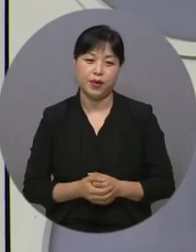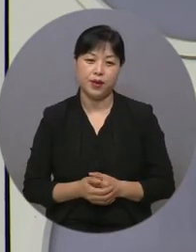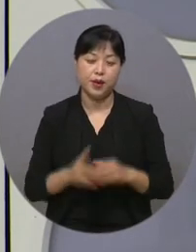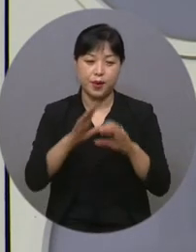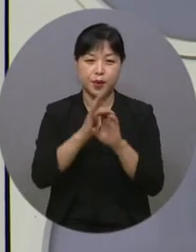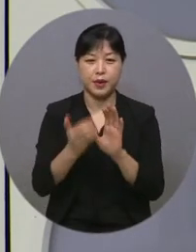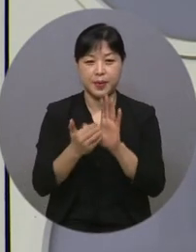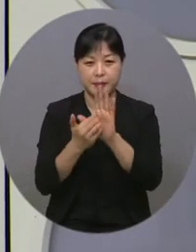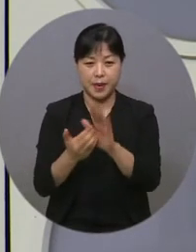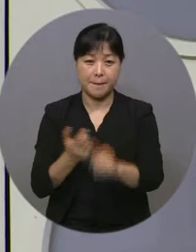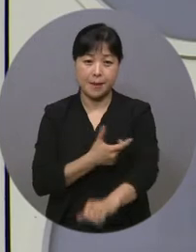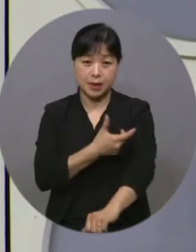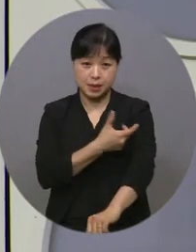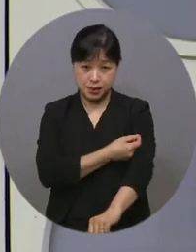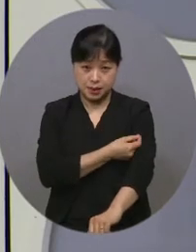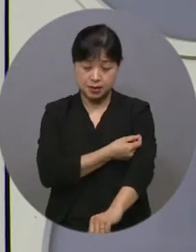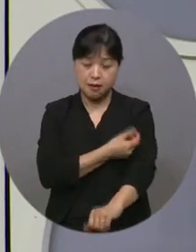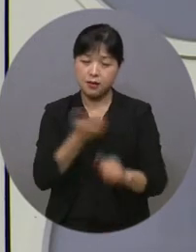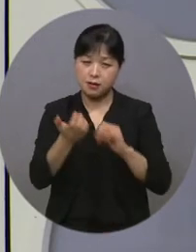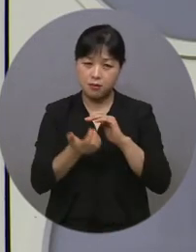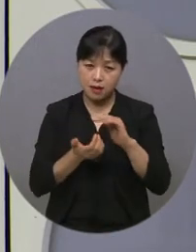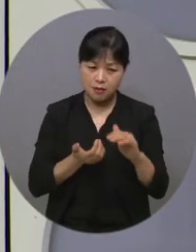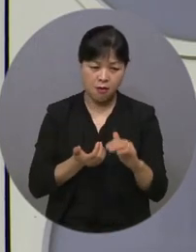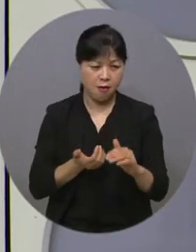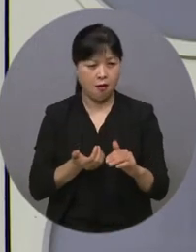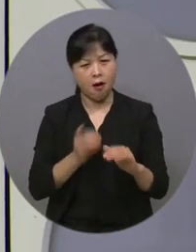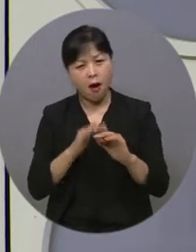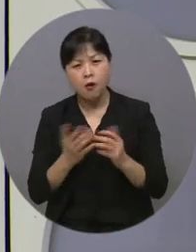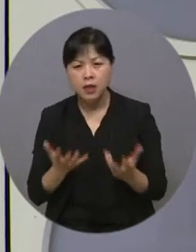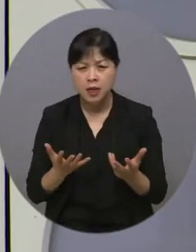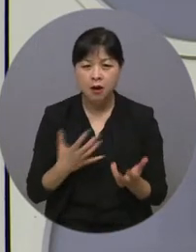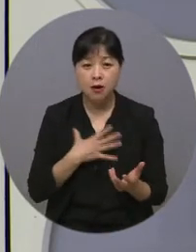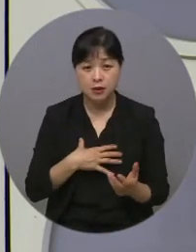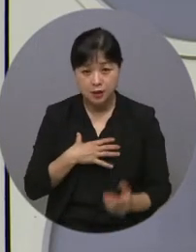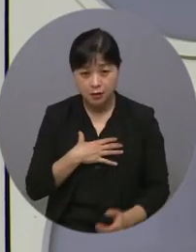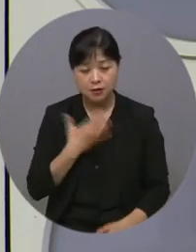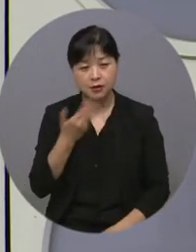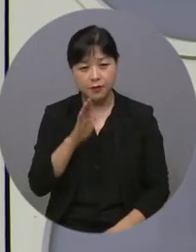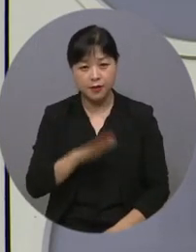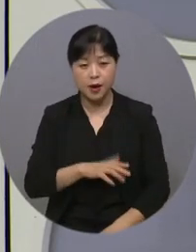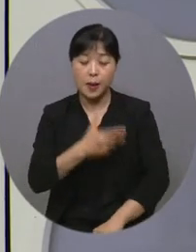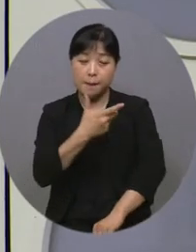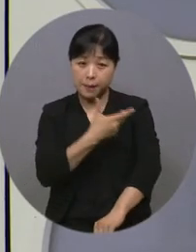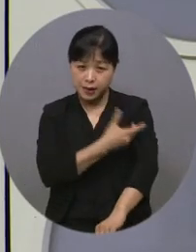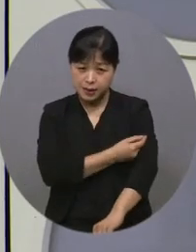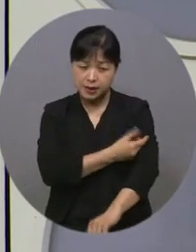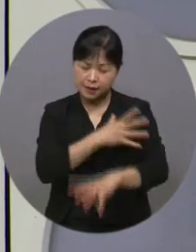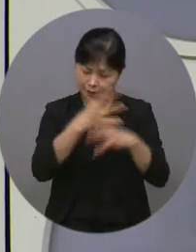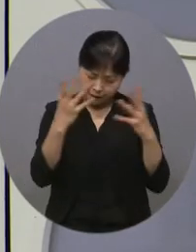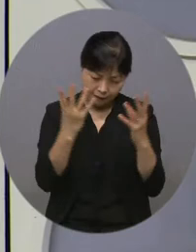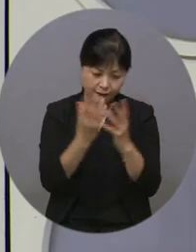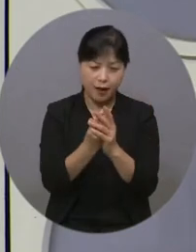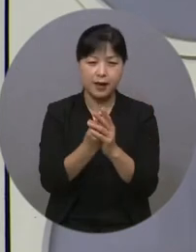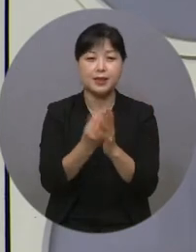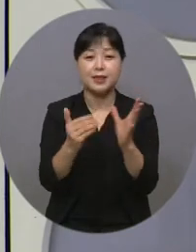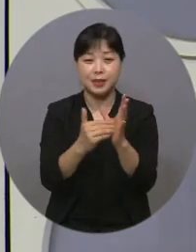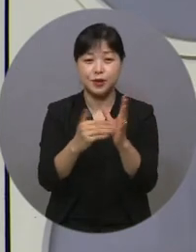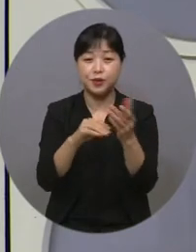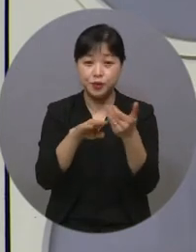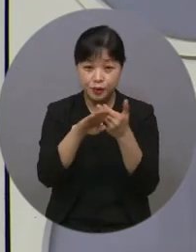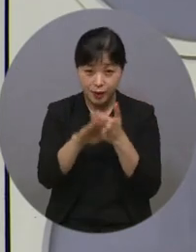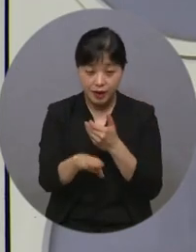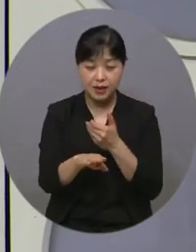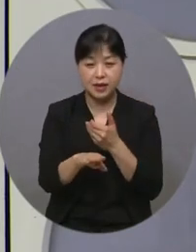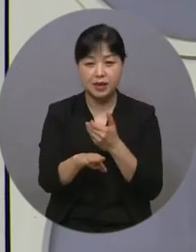전에는 캄캄했잖아요. 근데 백신이 지금 다 접종되고 나면은 집단 면역이